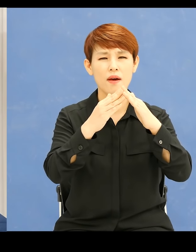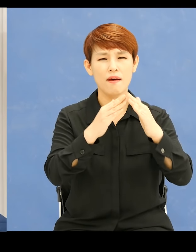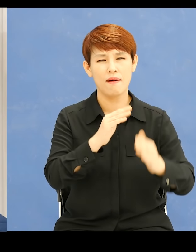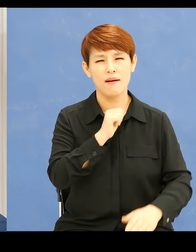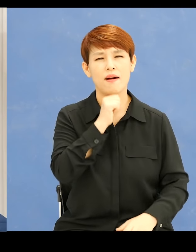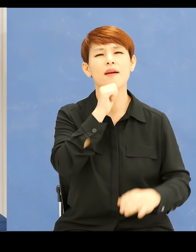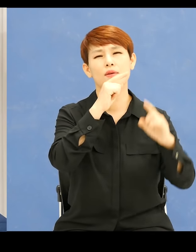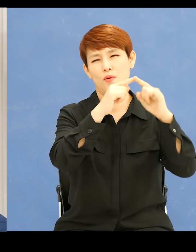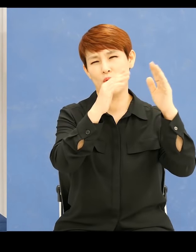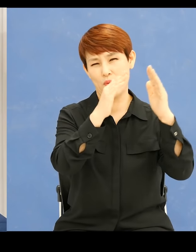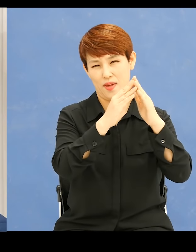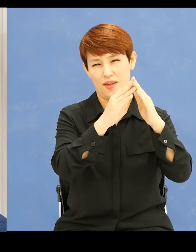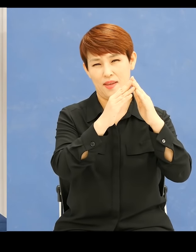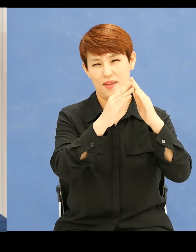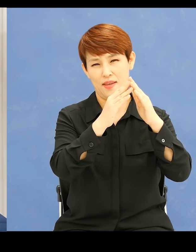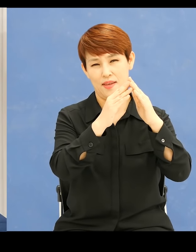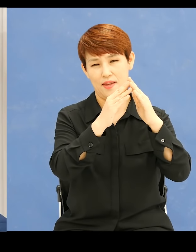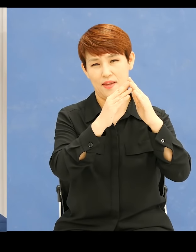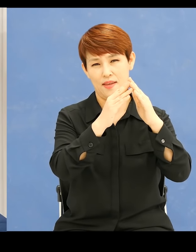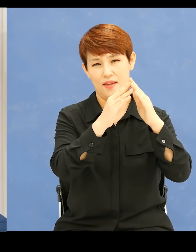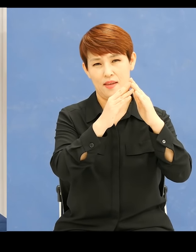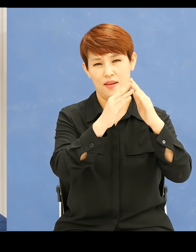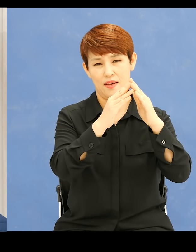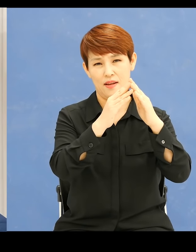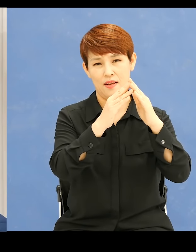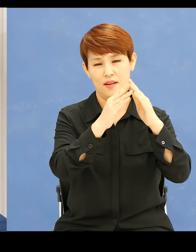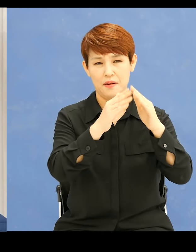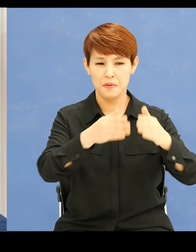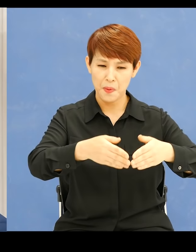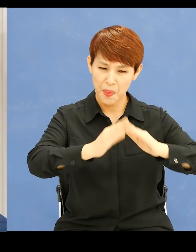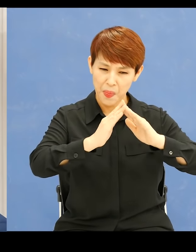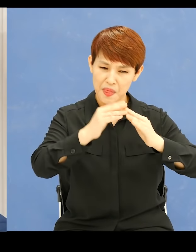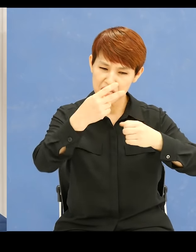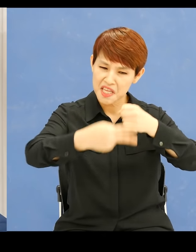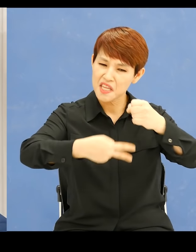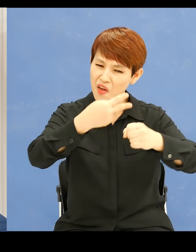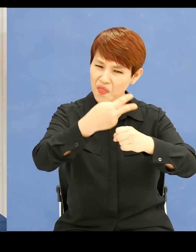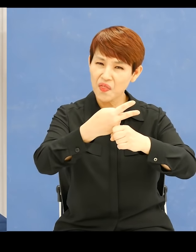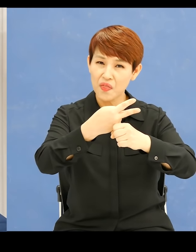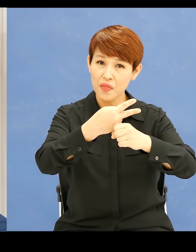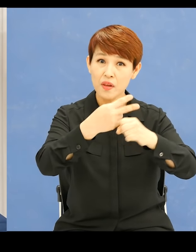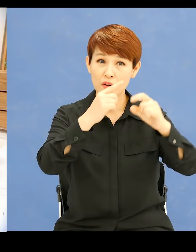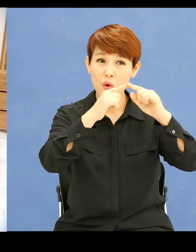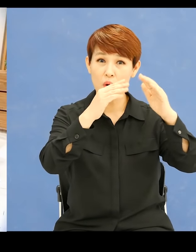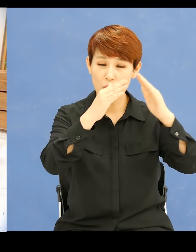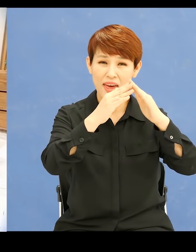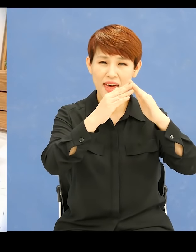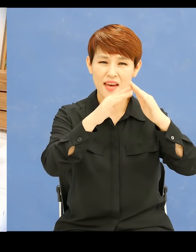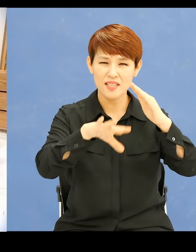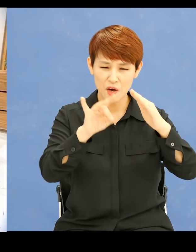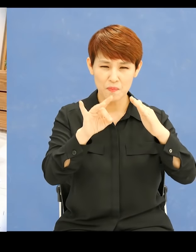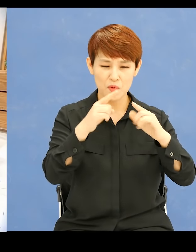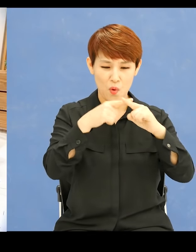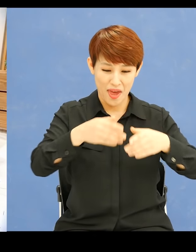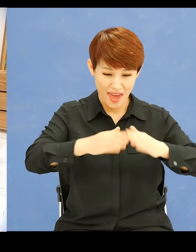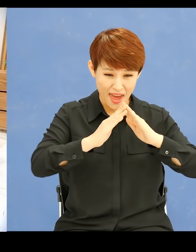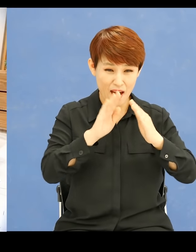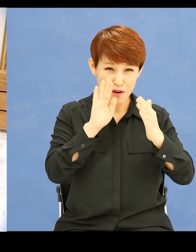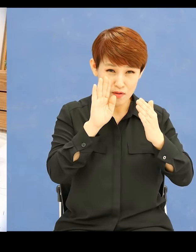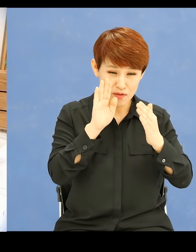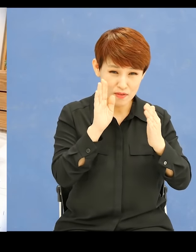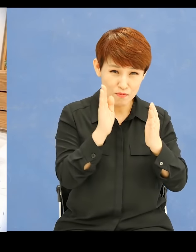어려운 교회를 섬기고 있었어요. 네. 교회가 어려워져서 개척된 지 한 2년 정도 지난 교회를 개척 때부터 제가